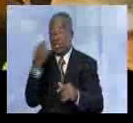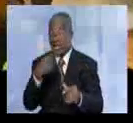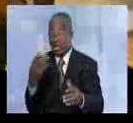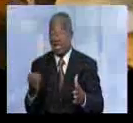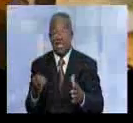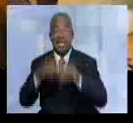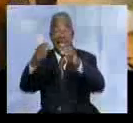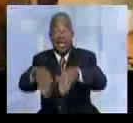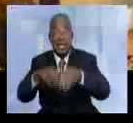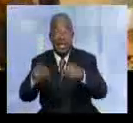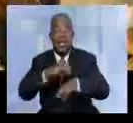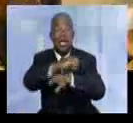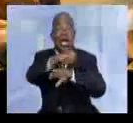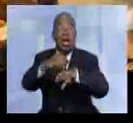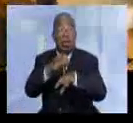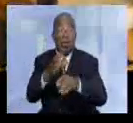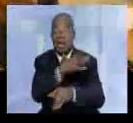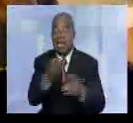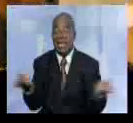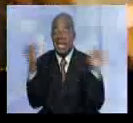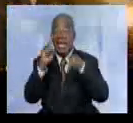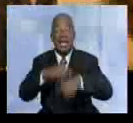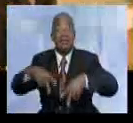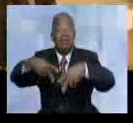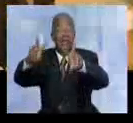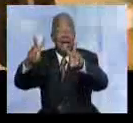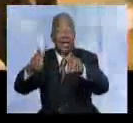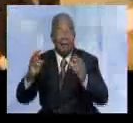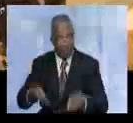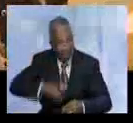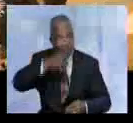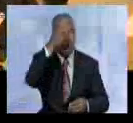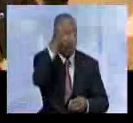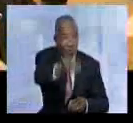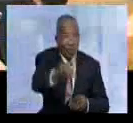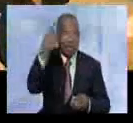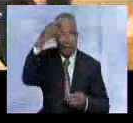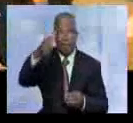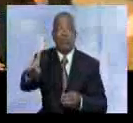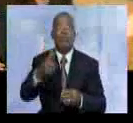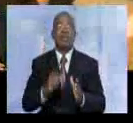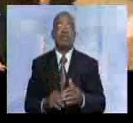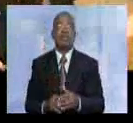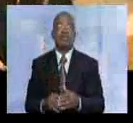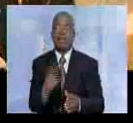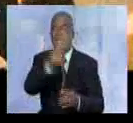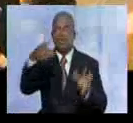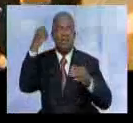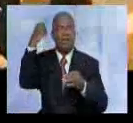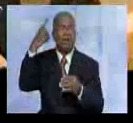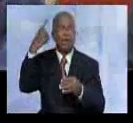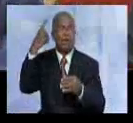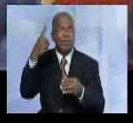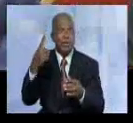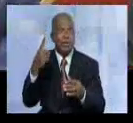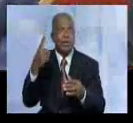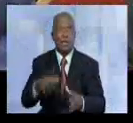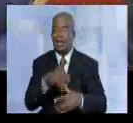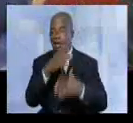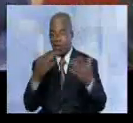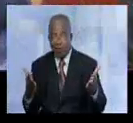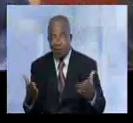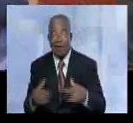Et j'espère être suivi par beaucoup de mes partenaires et même beaucoup de mes frères, de mes concitoyens. Le chef